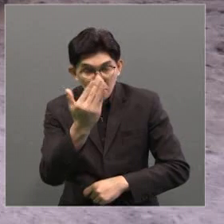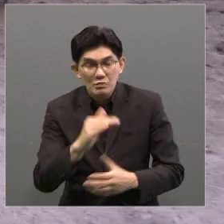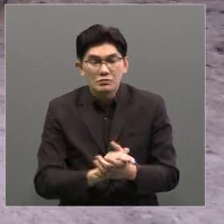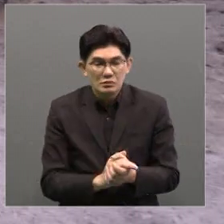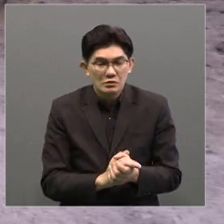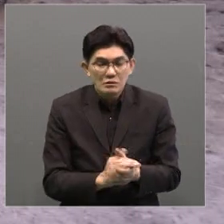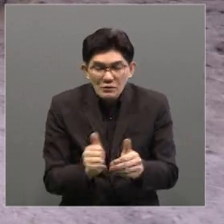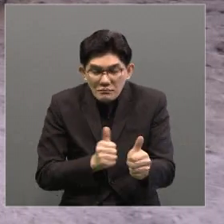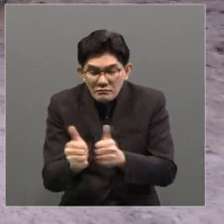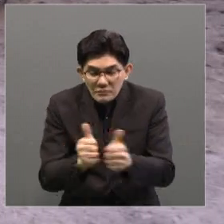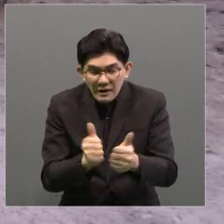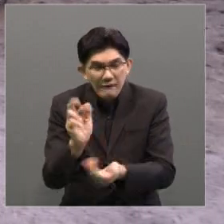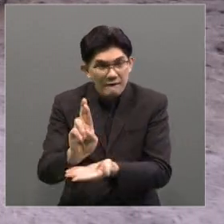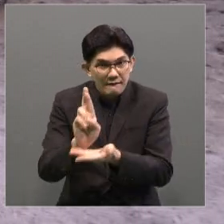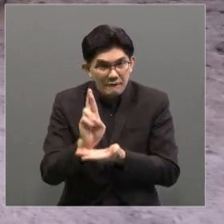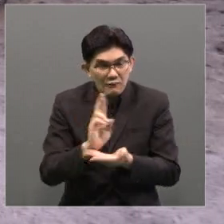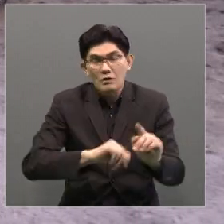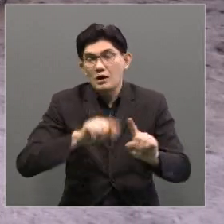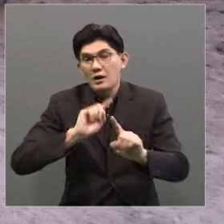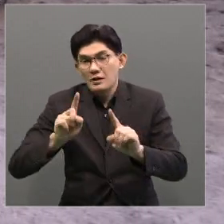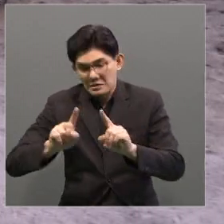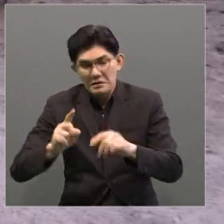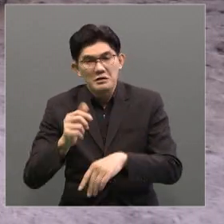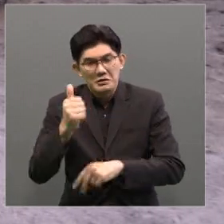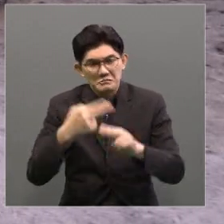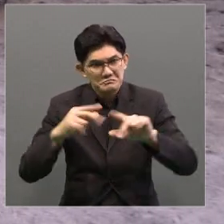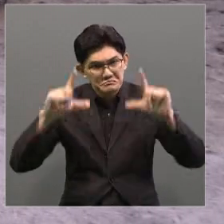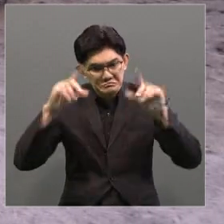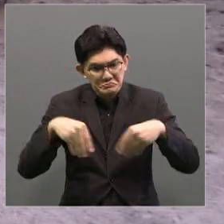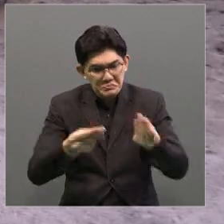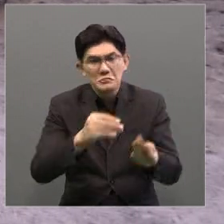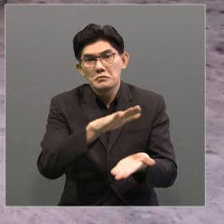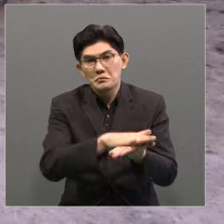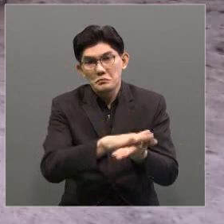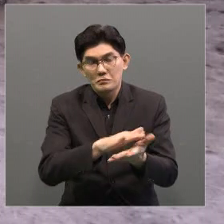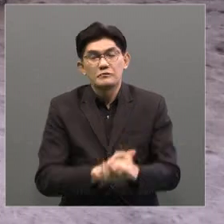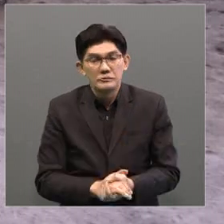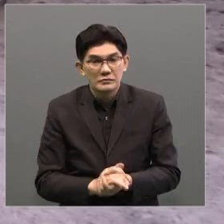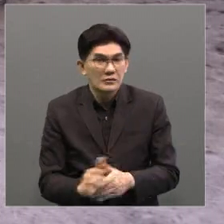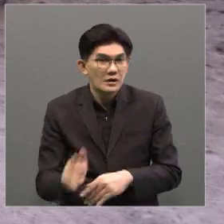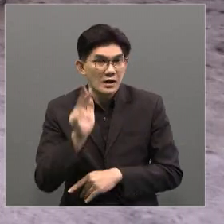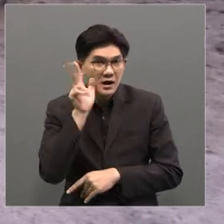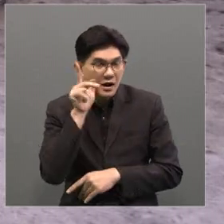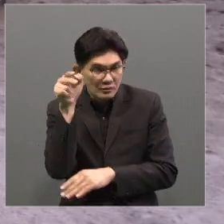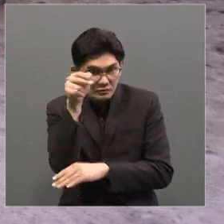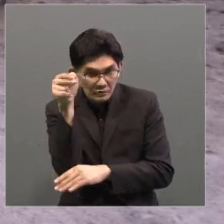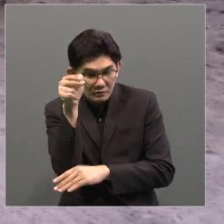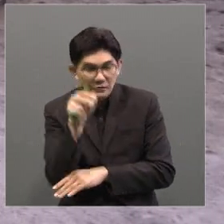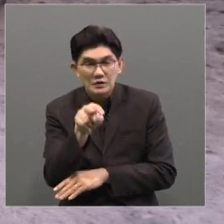ามารถเข้าแข่งขันคว้ารางวัลในรายการระดับประเทศมาสร้างชื่อเสียงให้กับโรงเรียนได้วิเชษฐ์ปรตังถ่ายภา